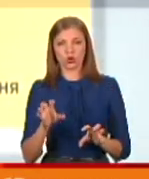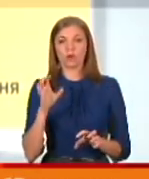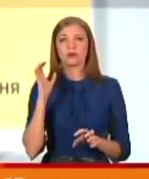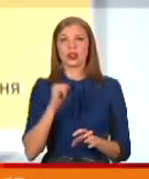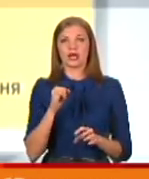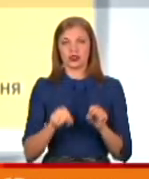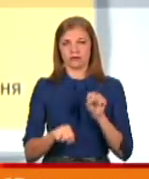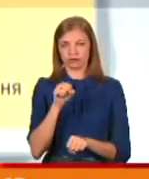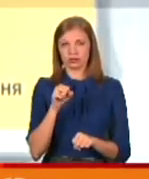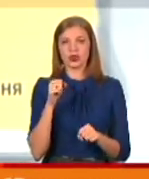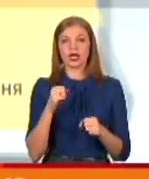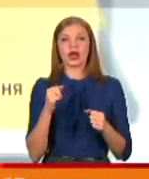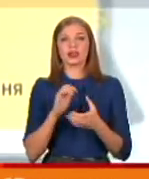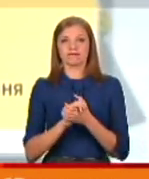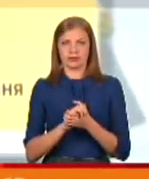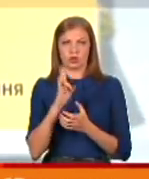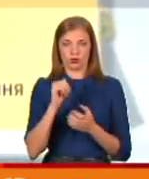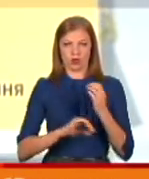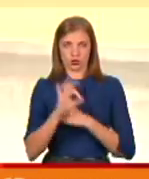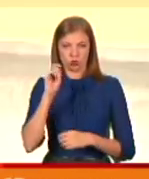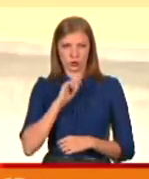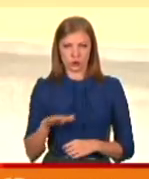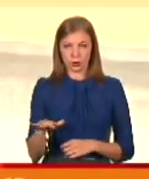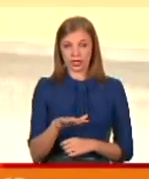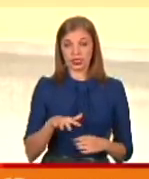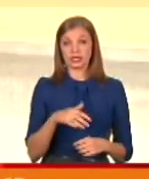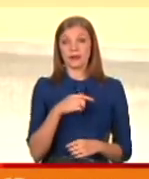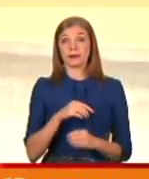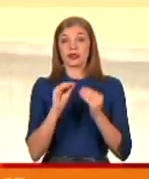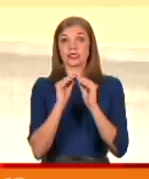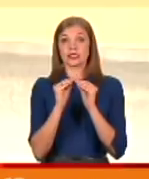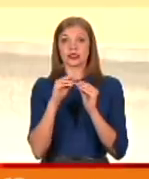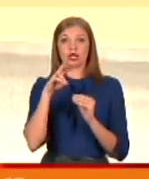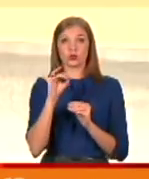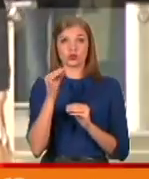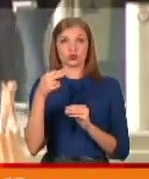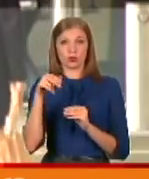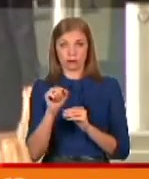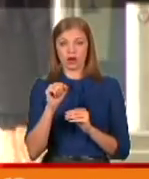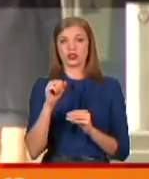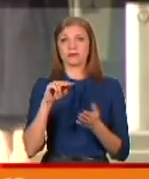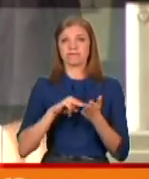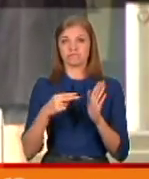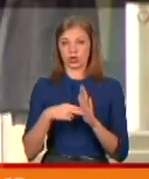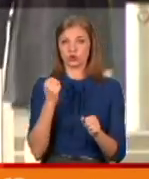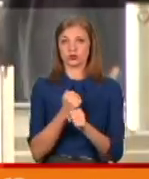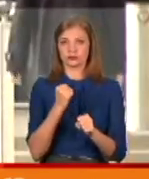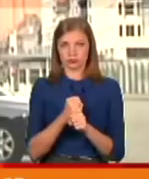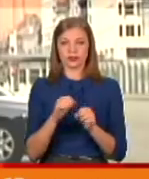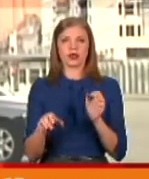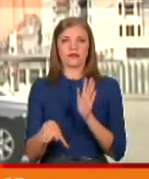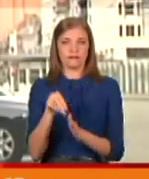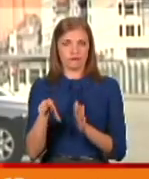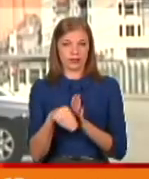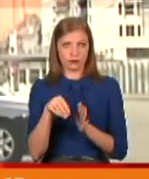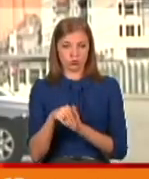підважує зусилля з налагодження миру на сході України. Нагадаю, 10 листопада в ОРДЛО планують влаштувати